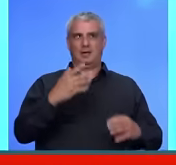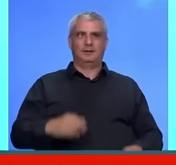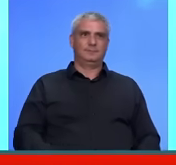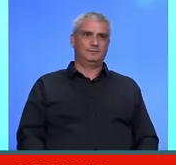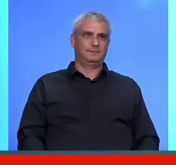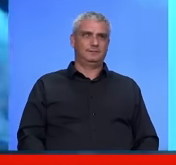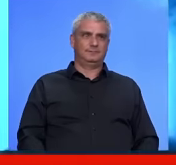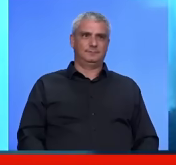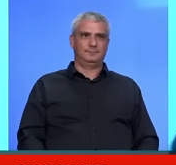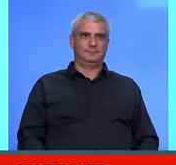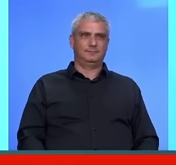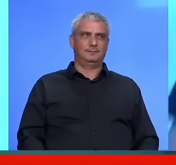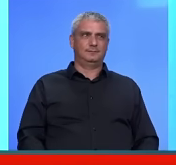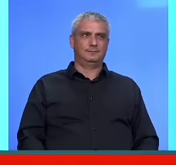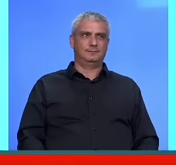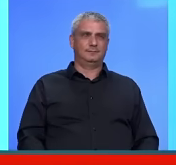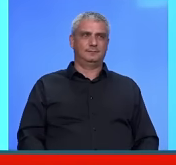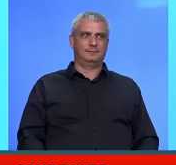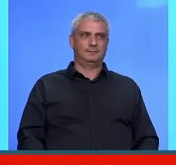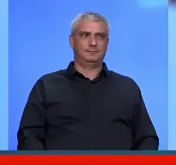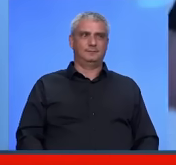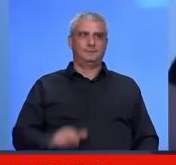עונה! אני אקרא, עזיר.